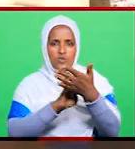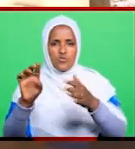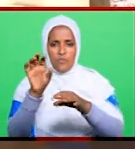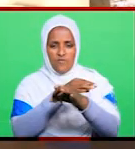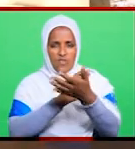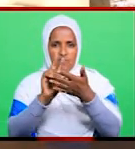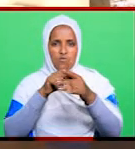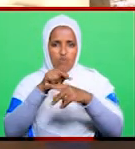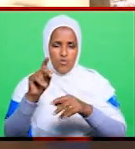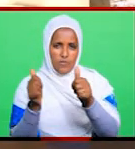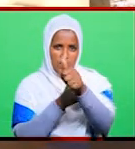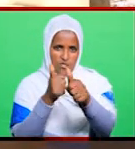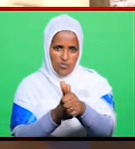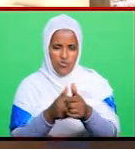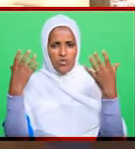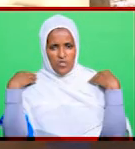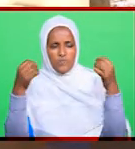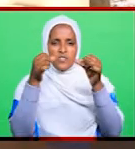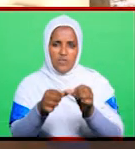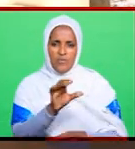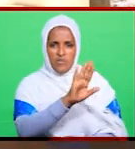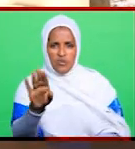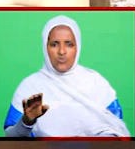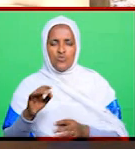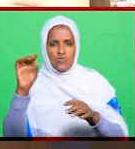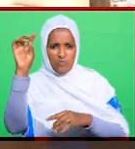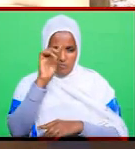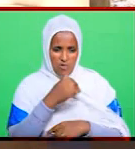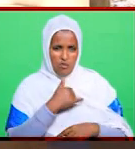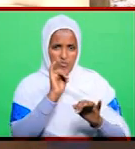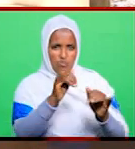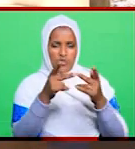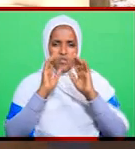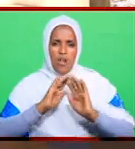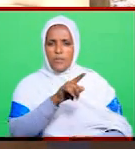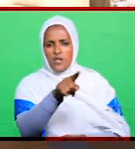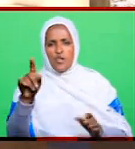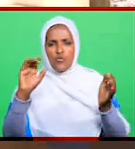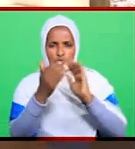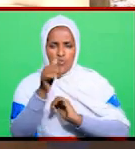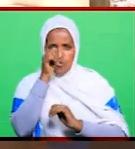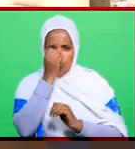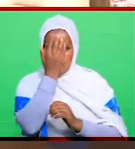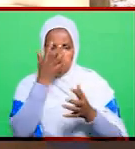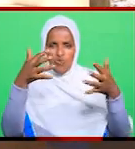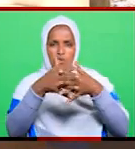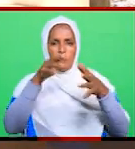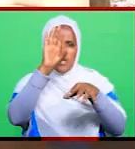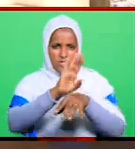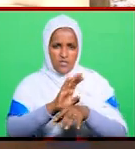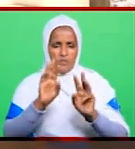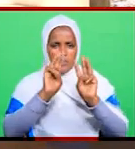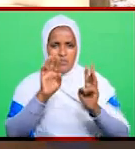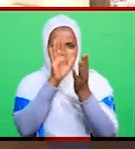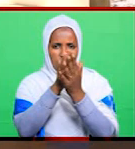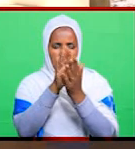የተወደዳችሁ የማህበረ ቅዱሳን መንፈሳዊ ቴሌቪዥን መርሃ ግብር ተከታታዮች እንዴት ሰነበታችሁ? በያላችሁበት ሁሉ ሰላም ለእናንተ ይሁን። በኢትዮጵያ ኦርቶዶክስ